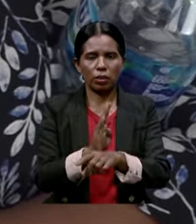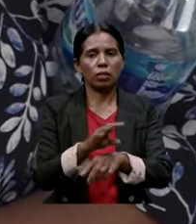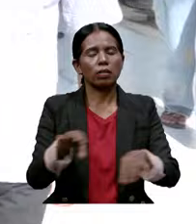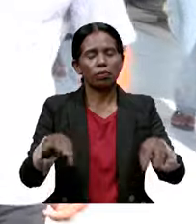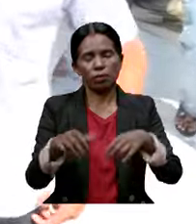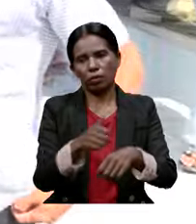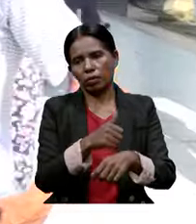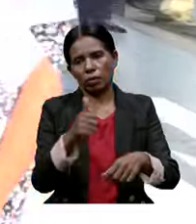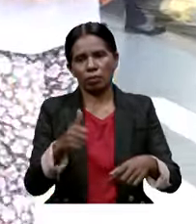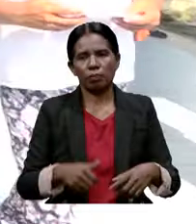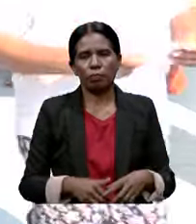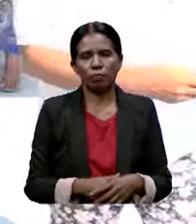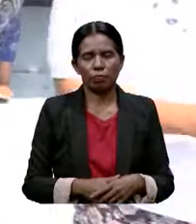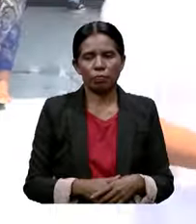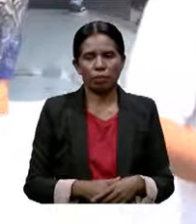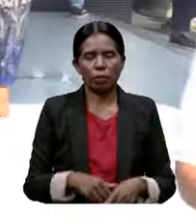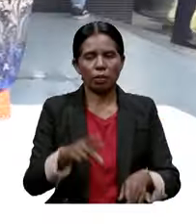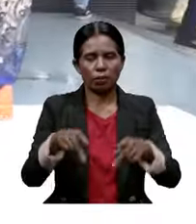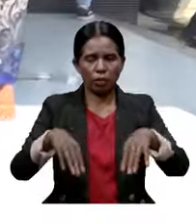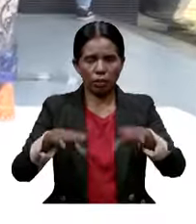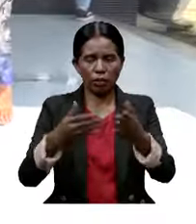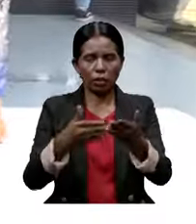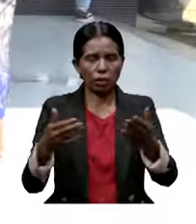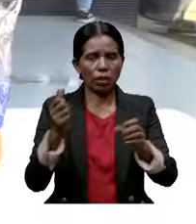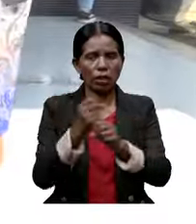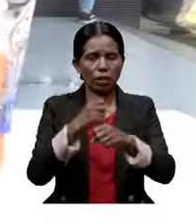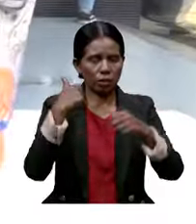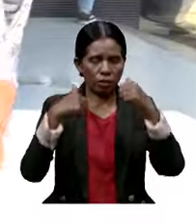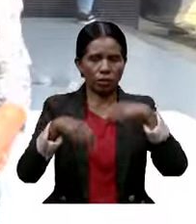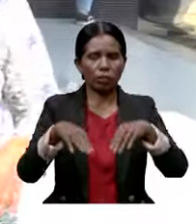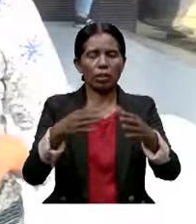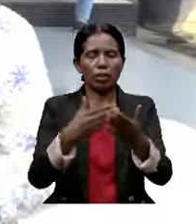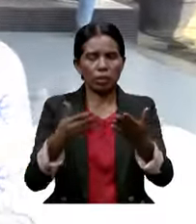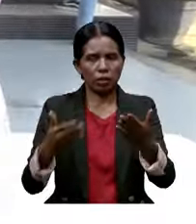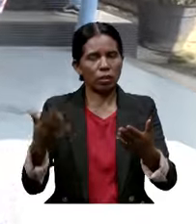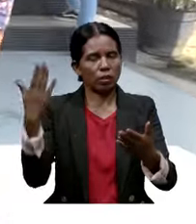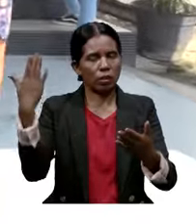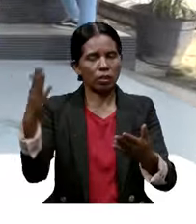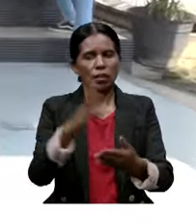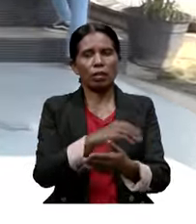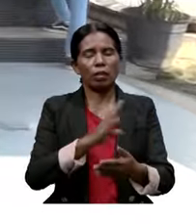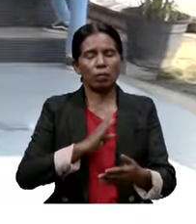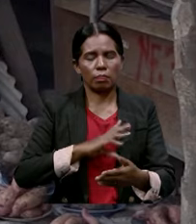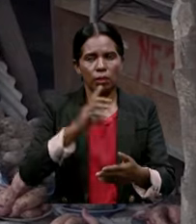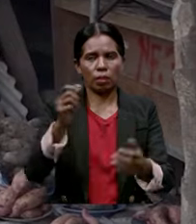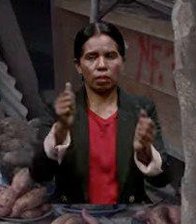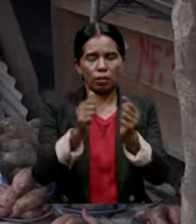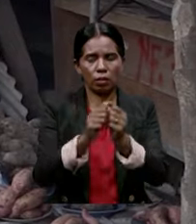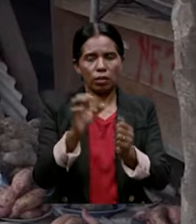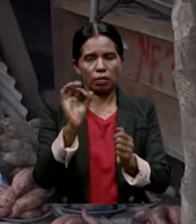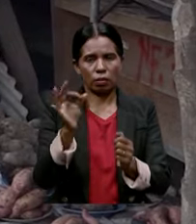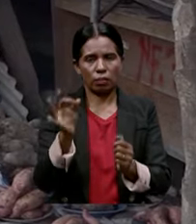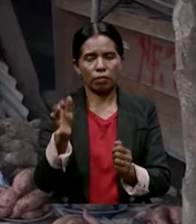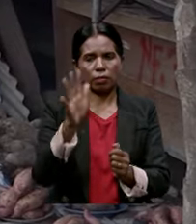seluk vendedor sir ne be durante ne halau atividade negócio e habidau senggol akadiruhun hamutuk sianulu resin